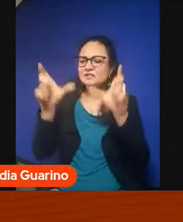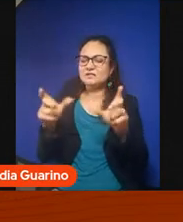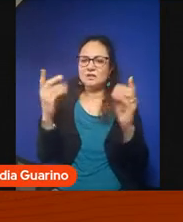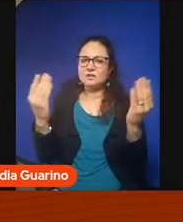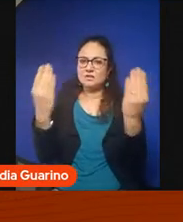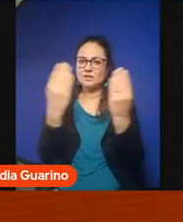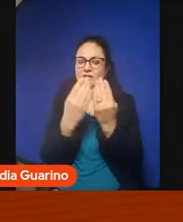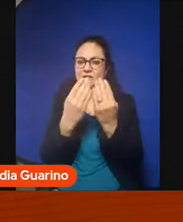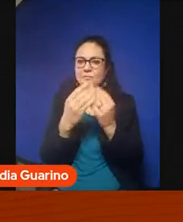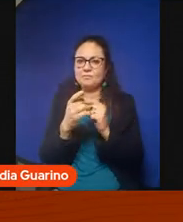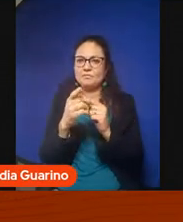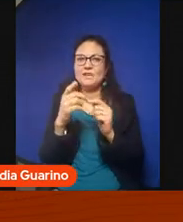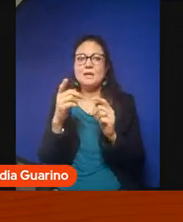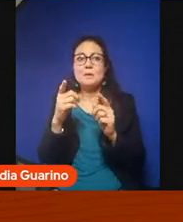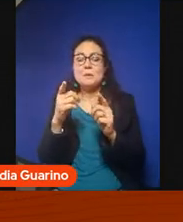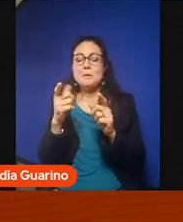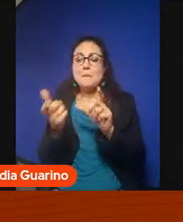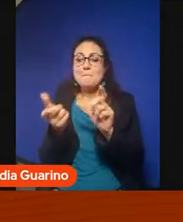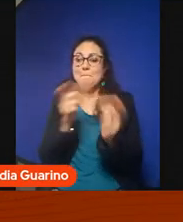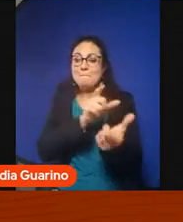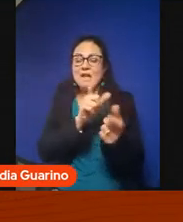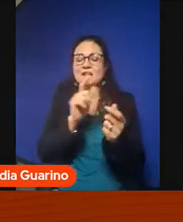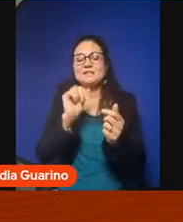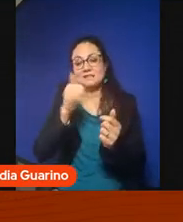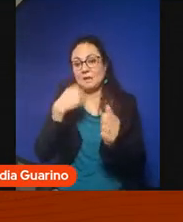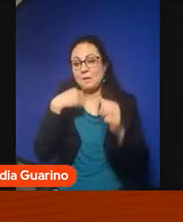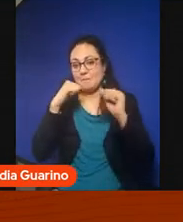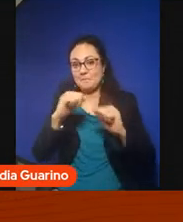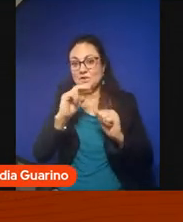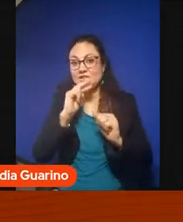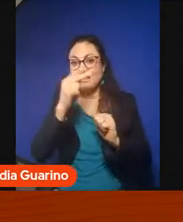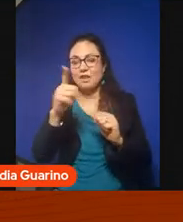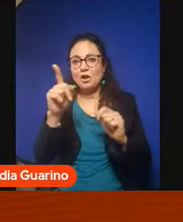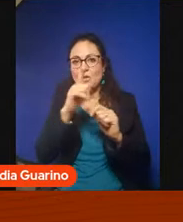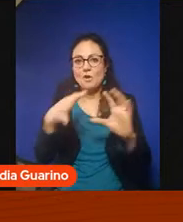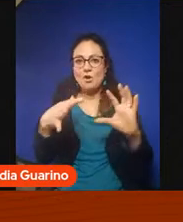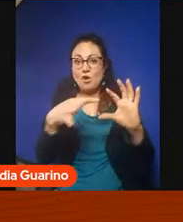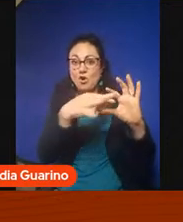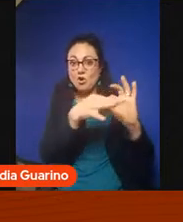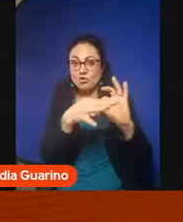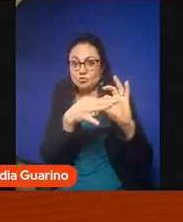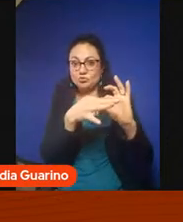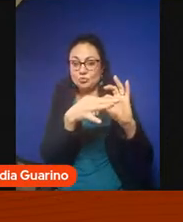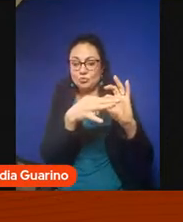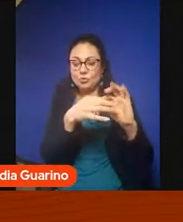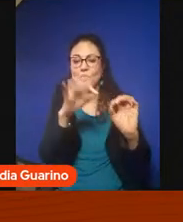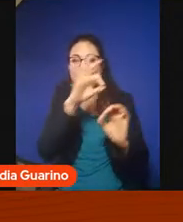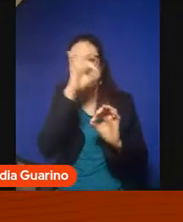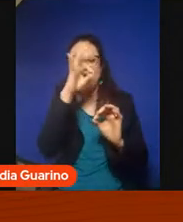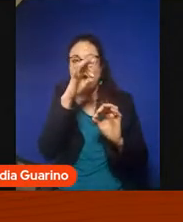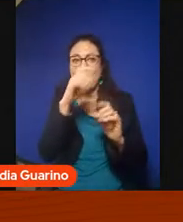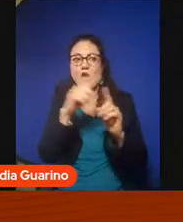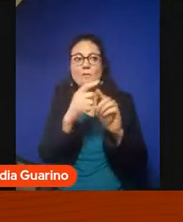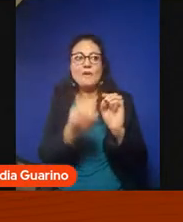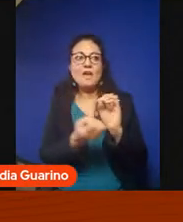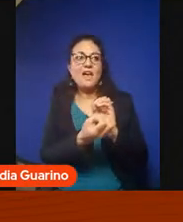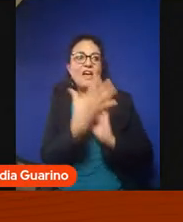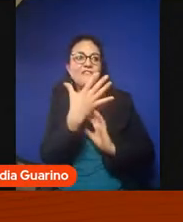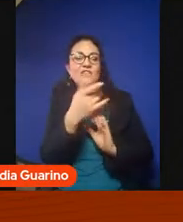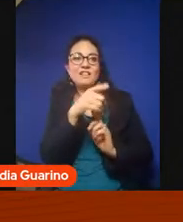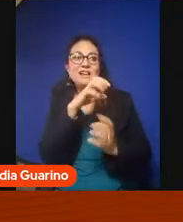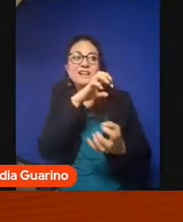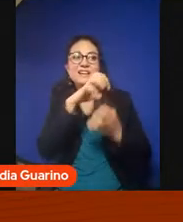come, se possiamo dire, la congiuntura e gli effetti congiunturali di una crisi